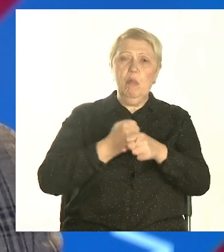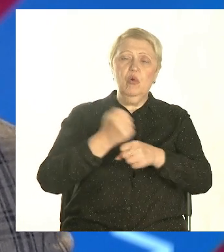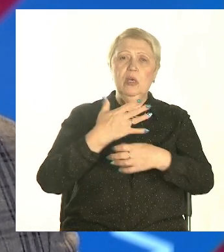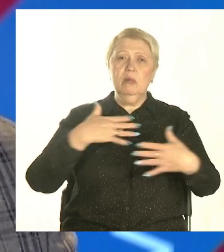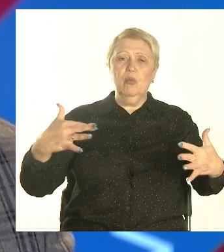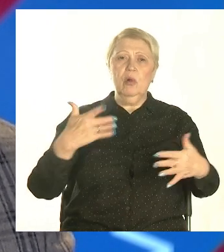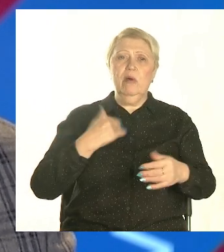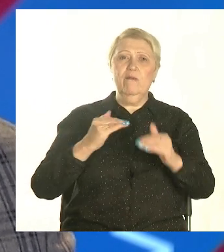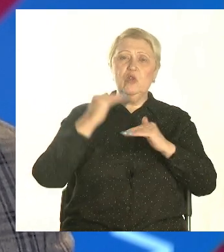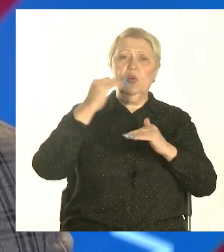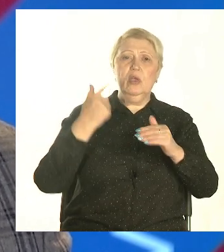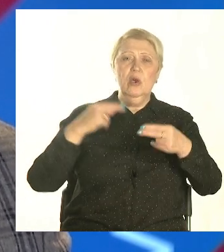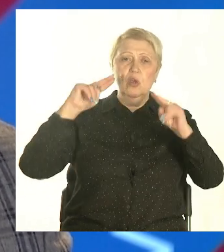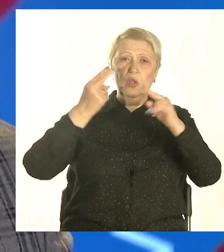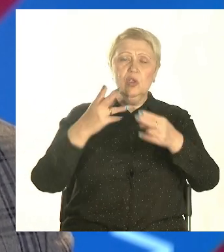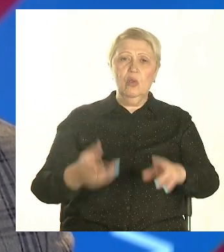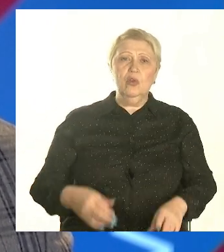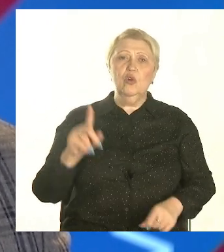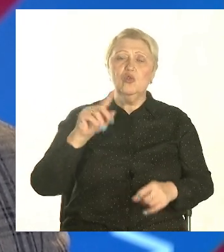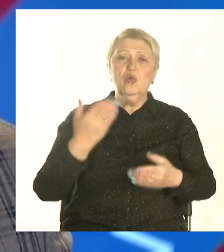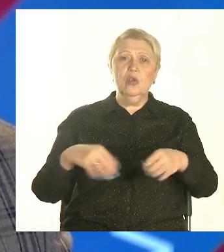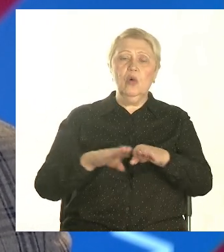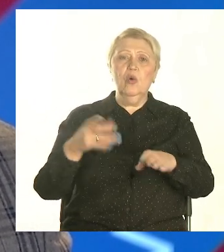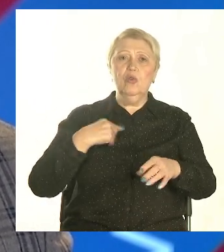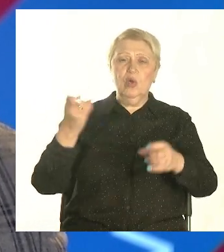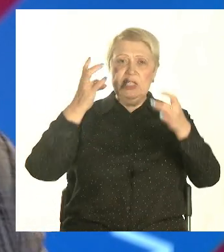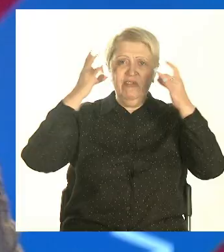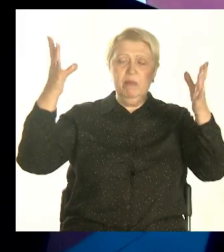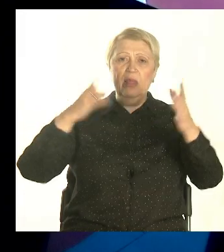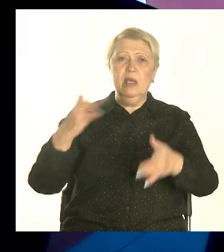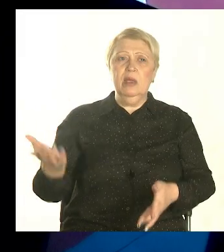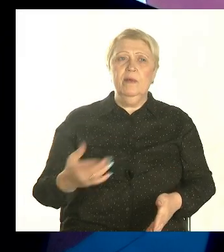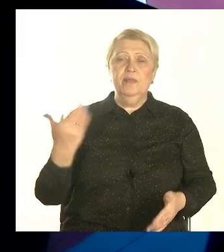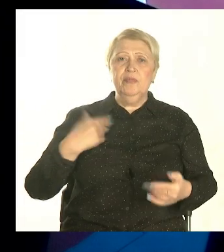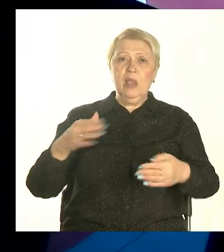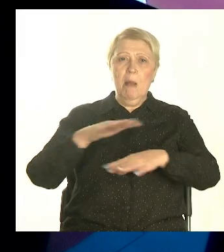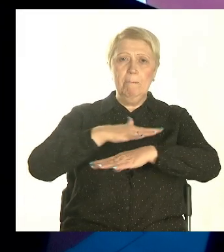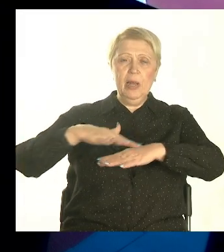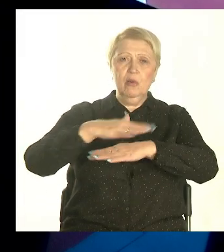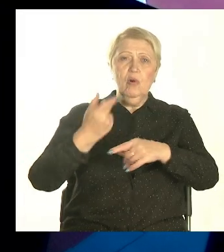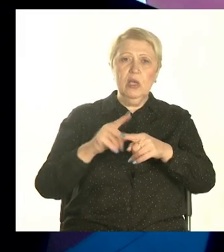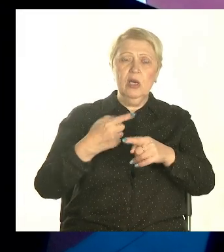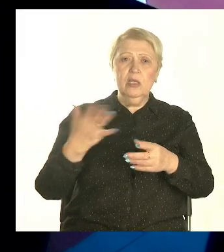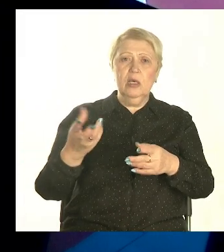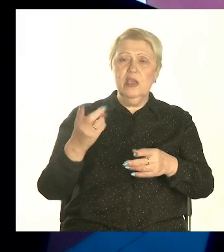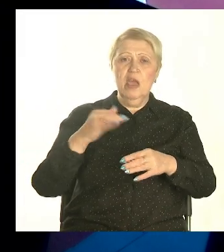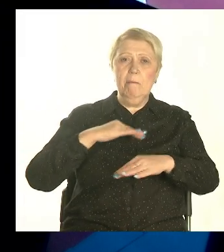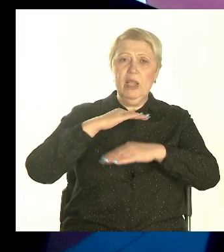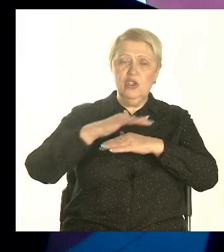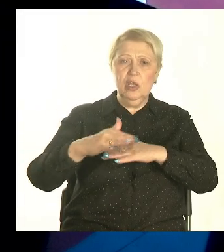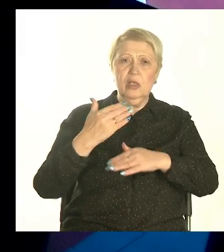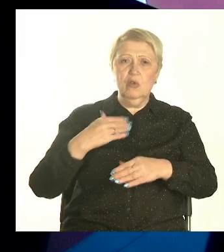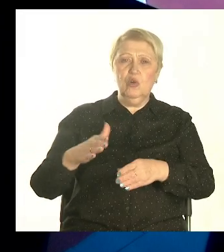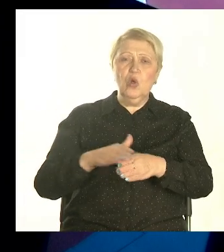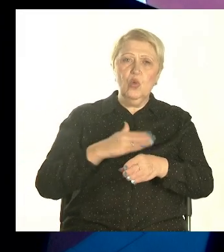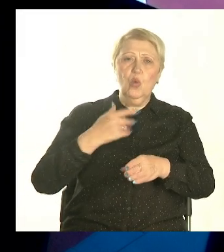доступных технологий на тот момент. Ну, что такое современный полигон? Это не просто площадка, не где трактор утрамбовывают? Это, во-первых, долго выбирали. Я, кстати,